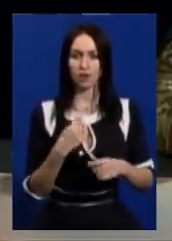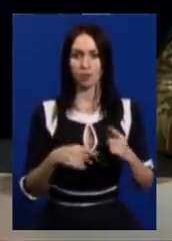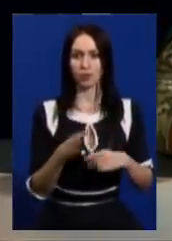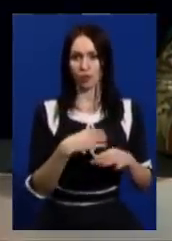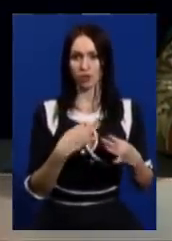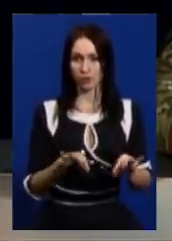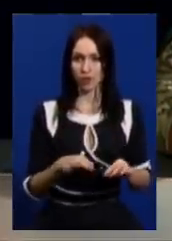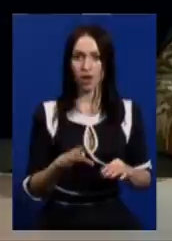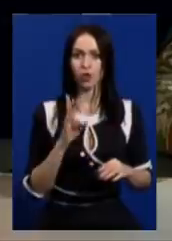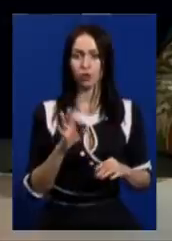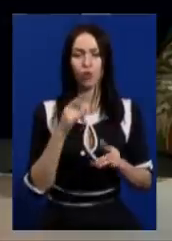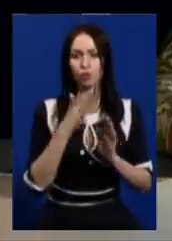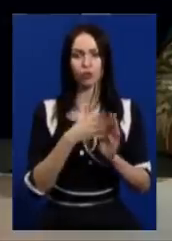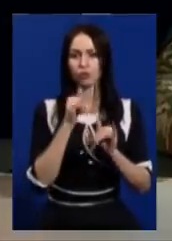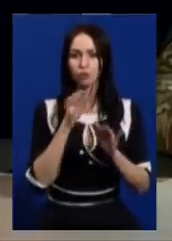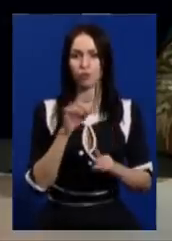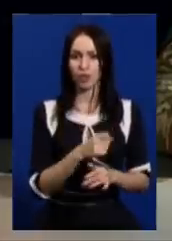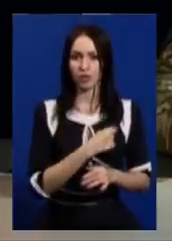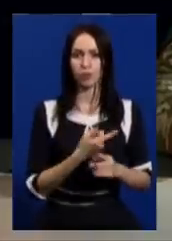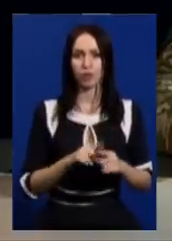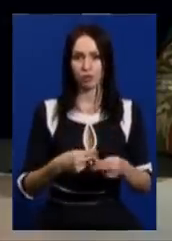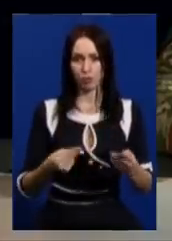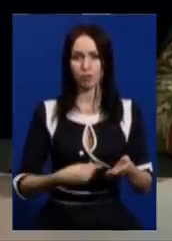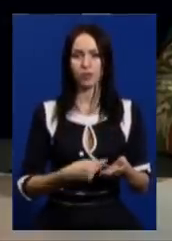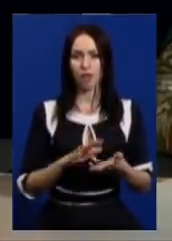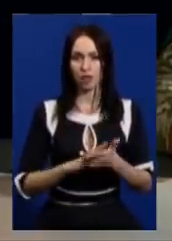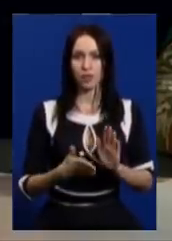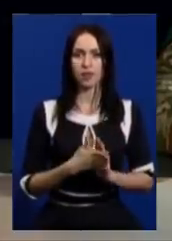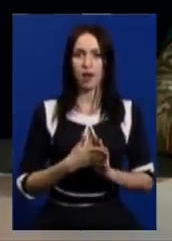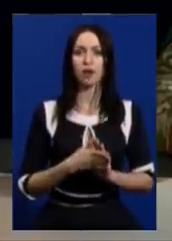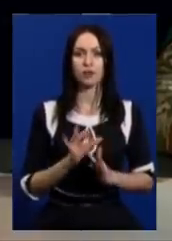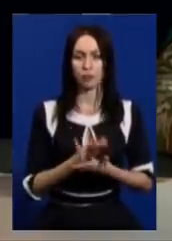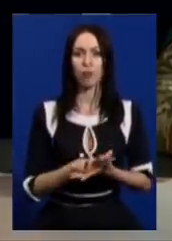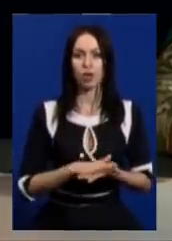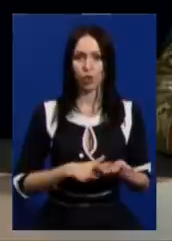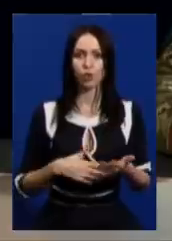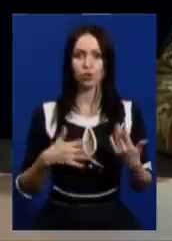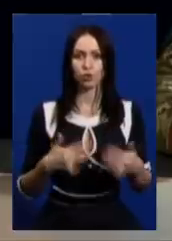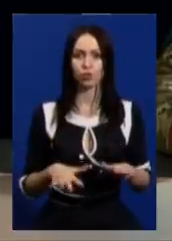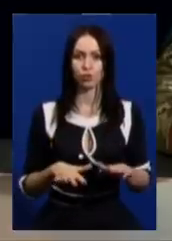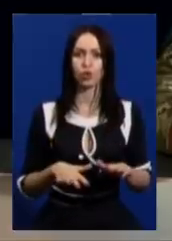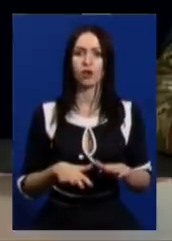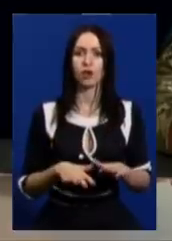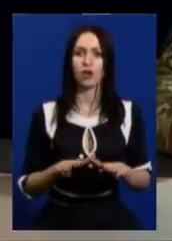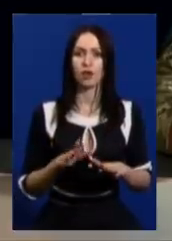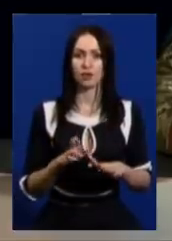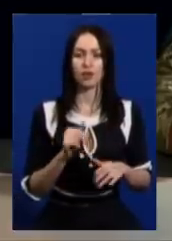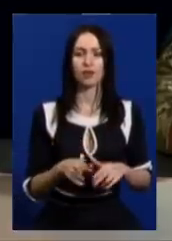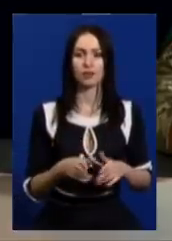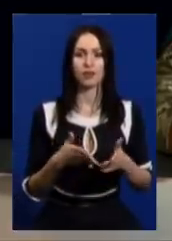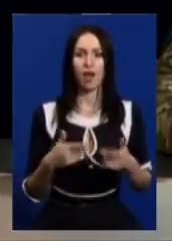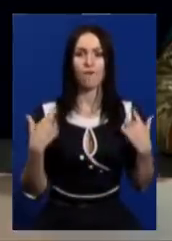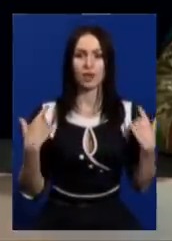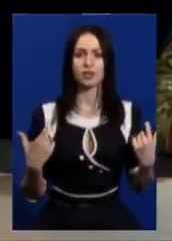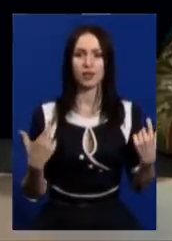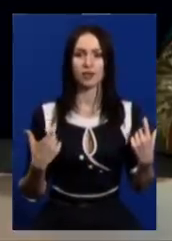бы не смогу без армии, и все-таки подписал контракт и продолжил уже в качестве офицера